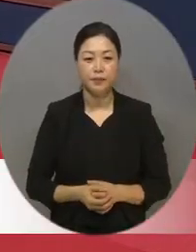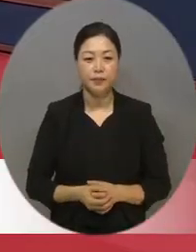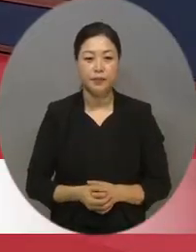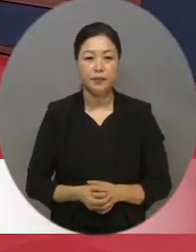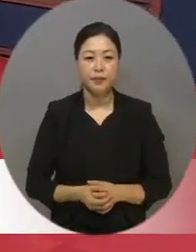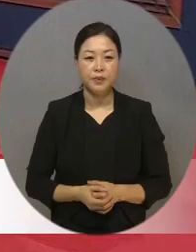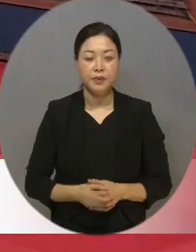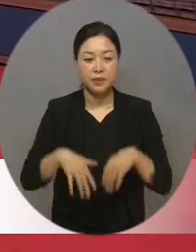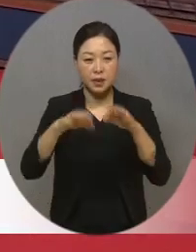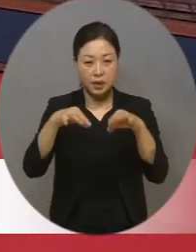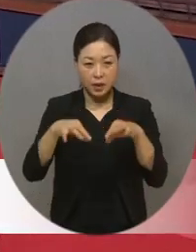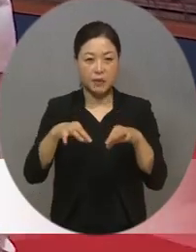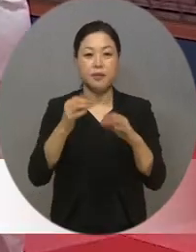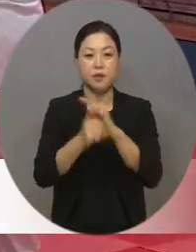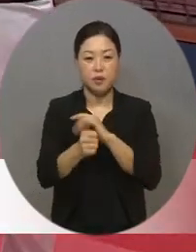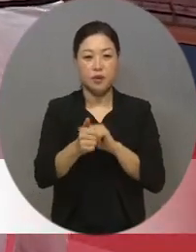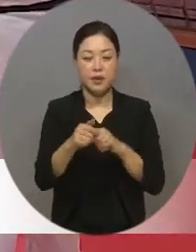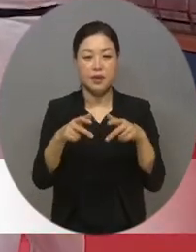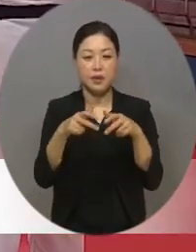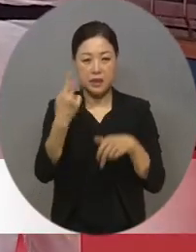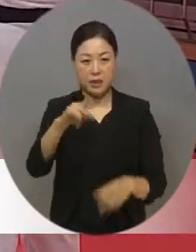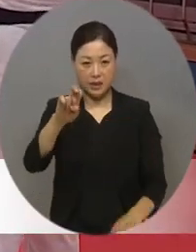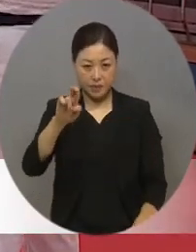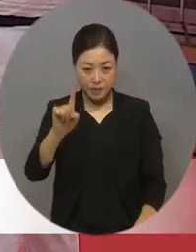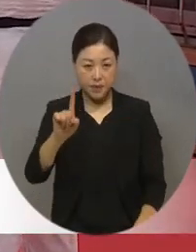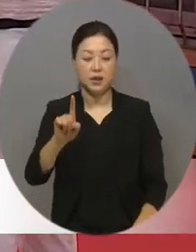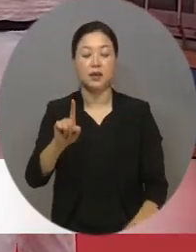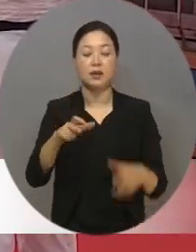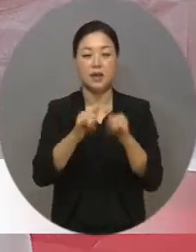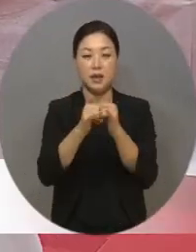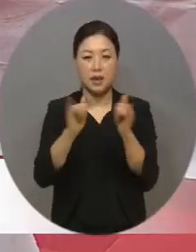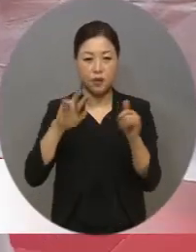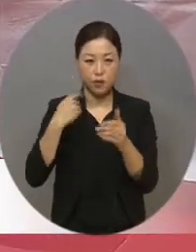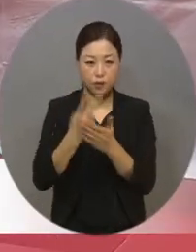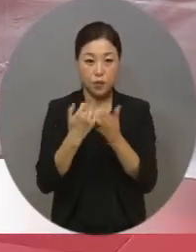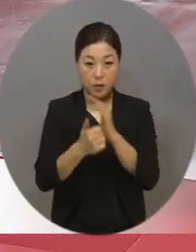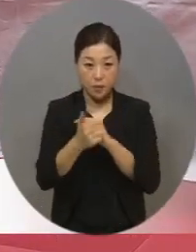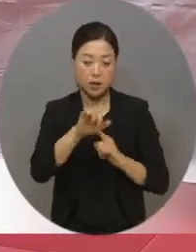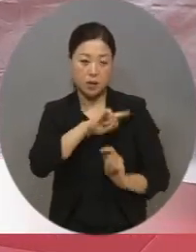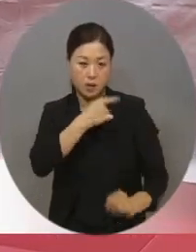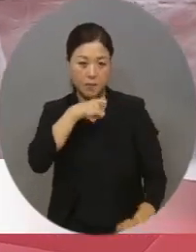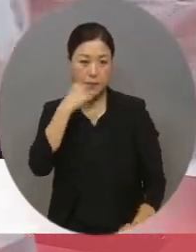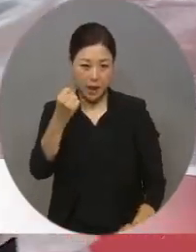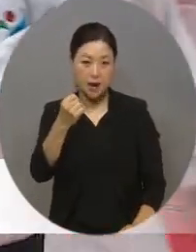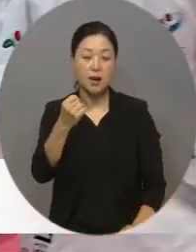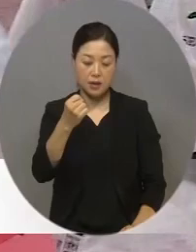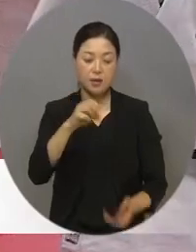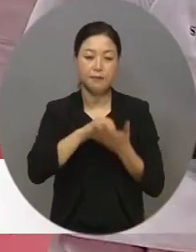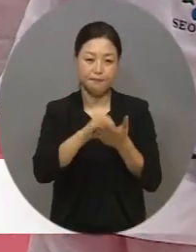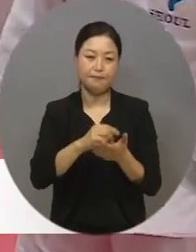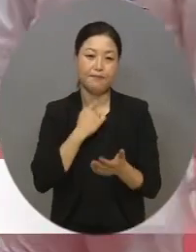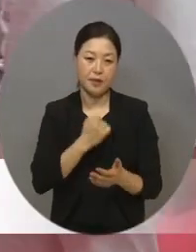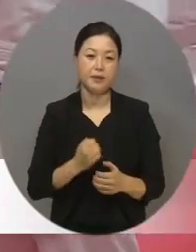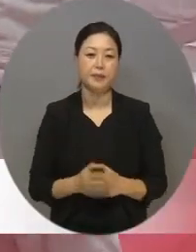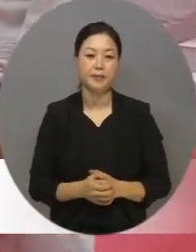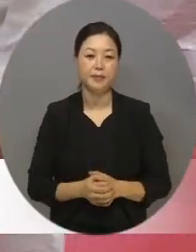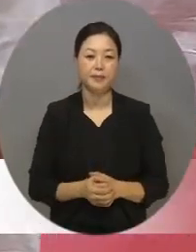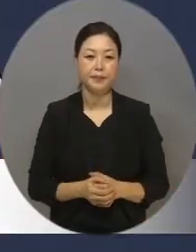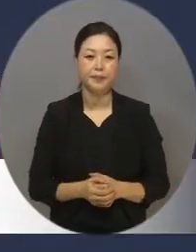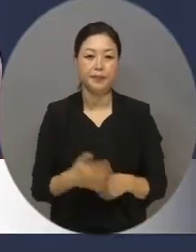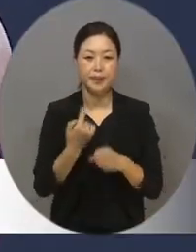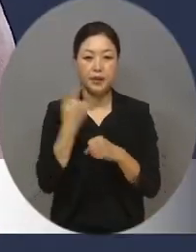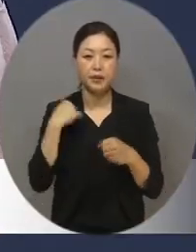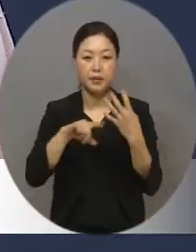지난 2021년 장애인 유도 국가대표 1차 선발전에서 1위를 차지하며 화려하게 등장했습니다.